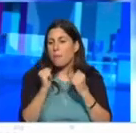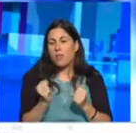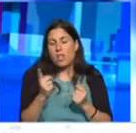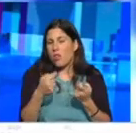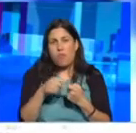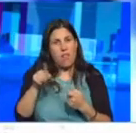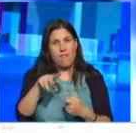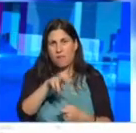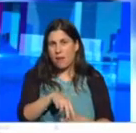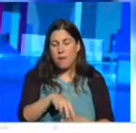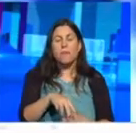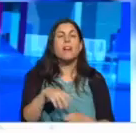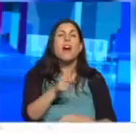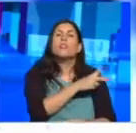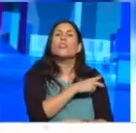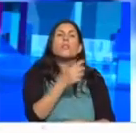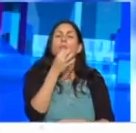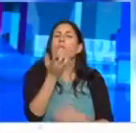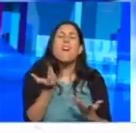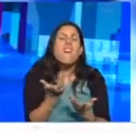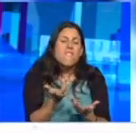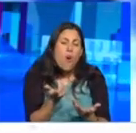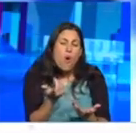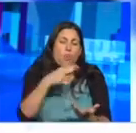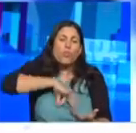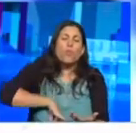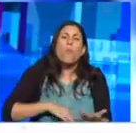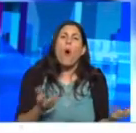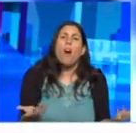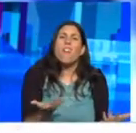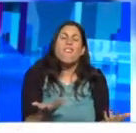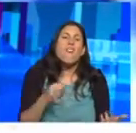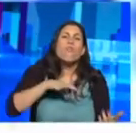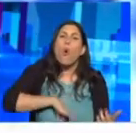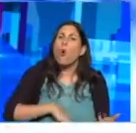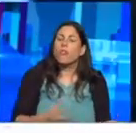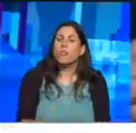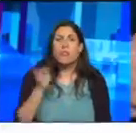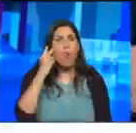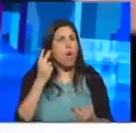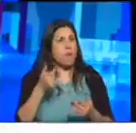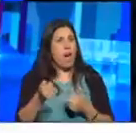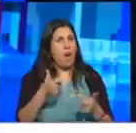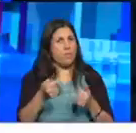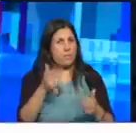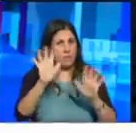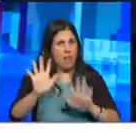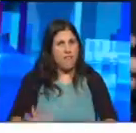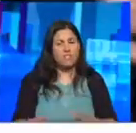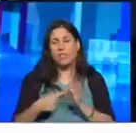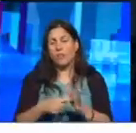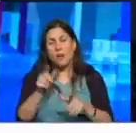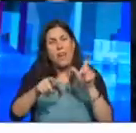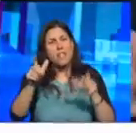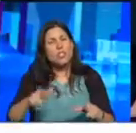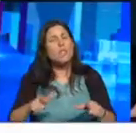ל-1,200, השוטרים אומרים בעצם איפה התמורה, גם בלשכת ראש הממשלה אומרים איפה התמורה, ואנחנו רואים בכל מיני ערוצי טלוויזיה שמראים את כל אנשי הלשכה